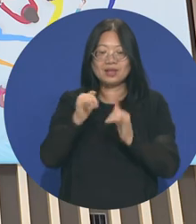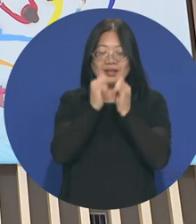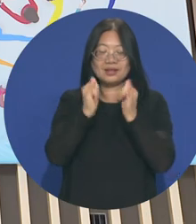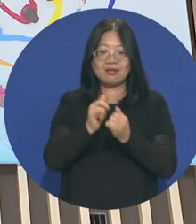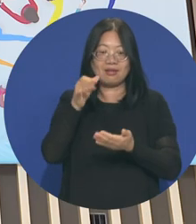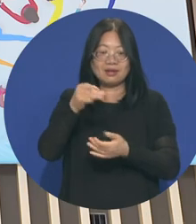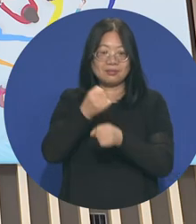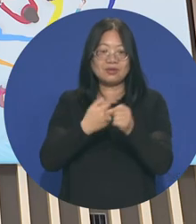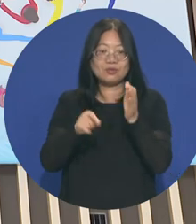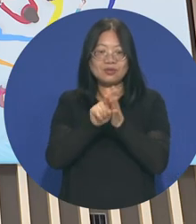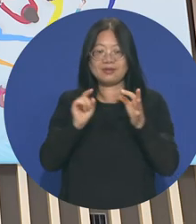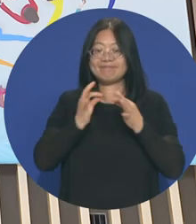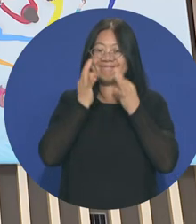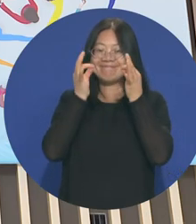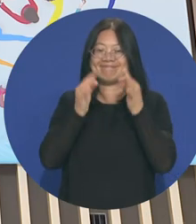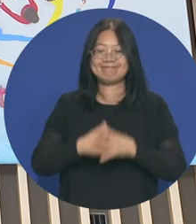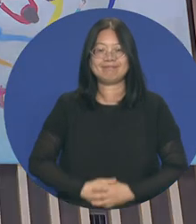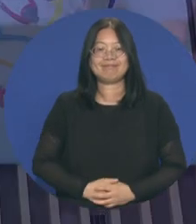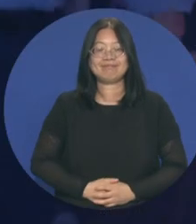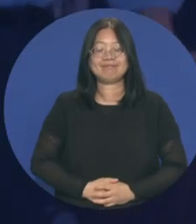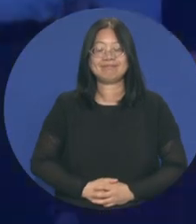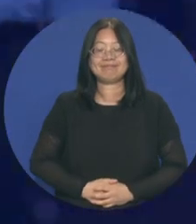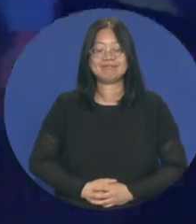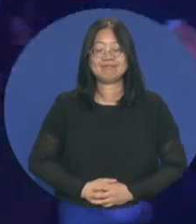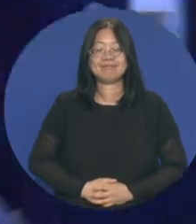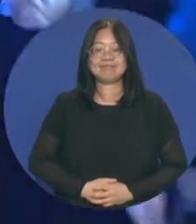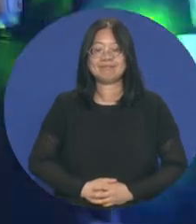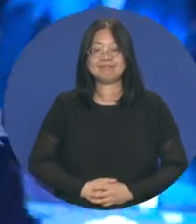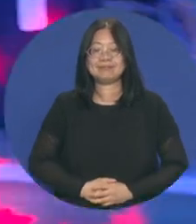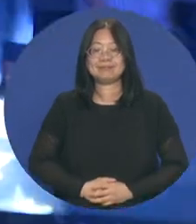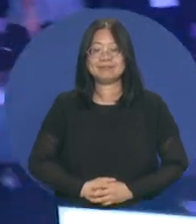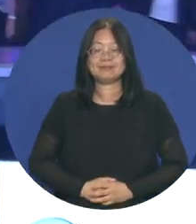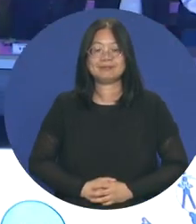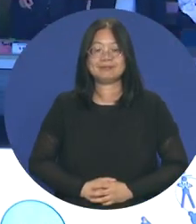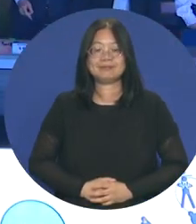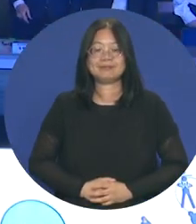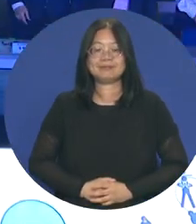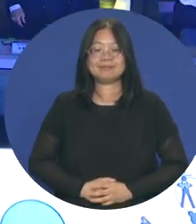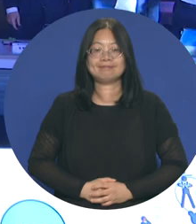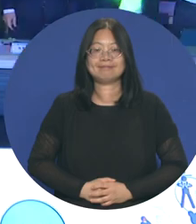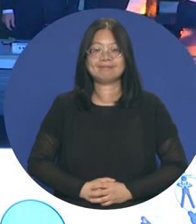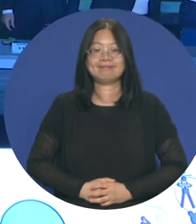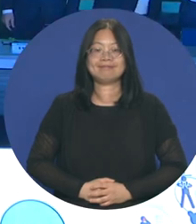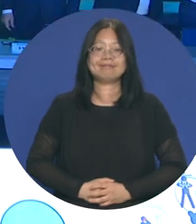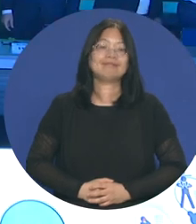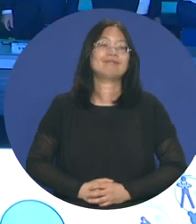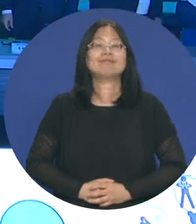가치를 창출할 수 있도록 총력을 다하고 있습니다. GTV 뉴스 최창순입니다.